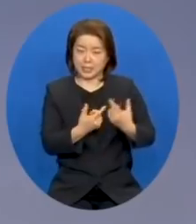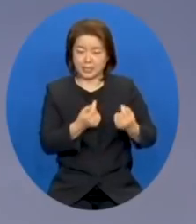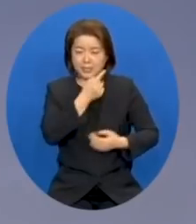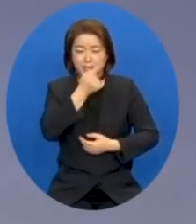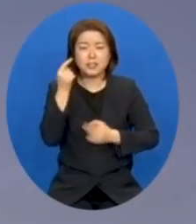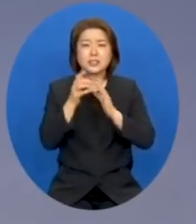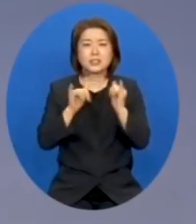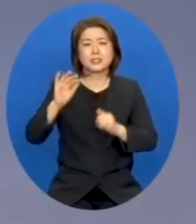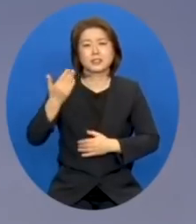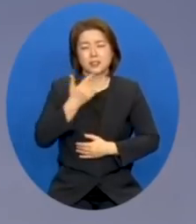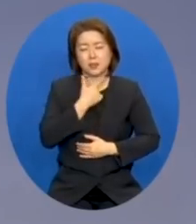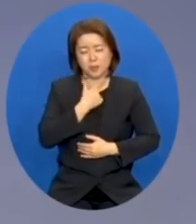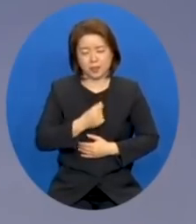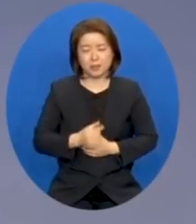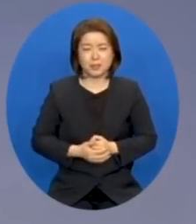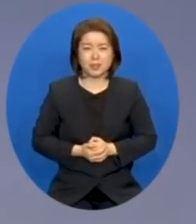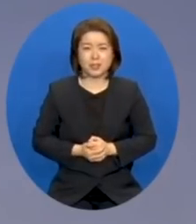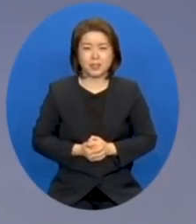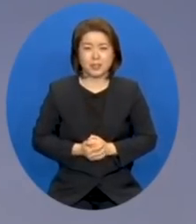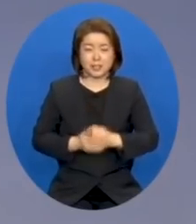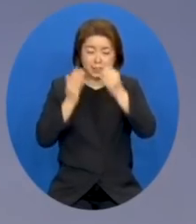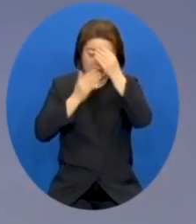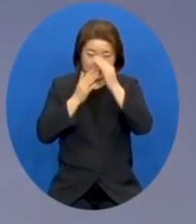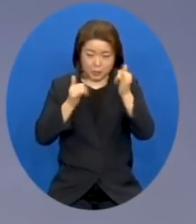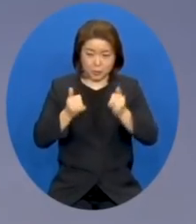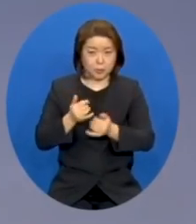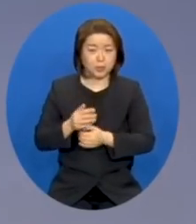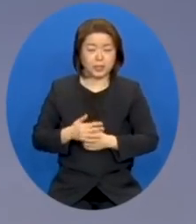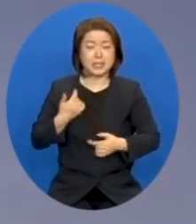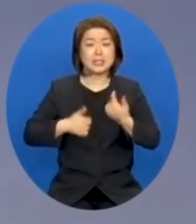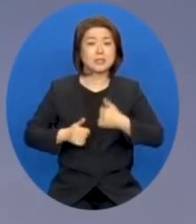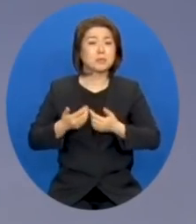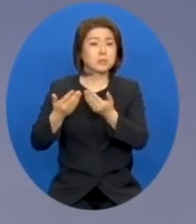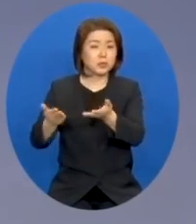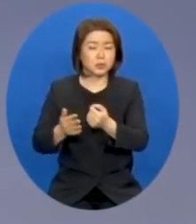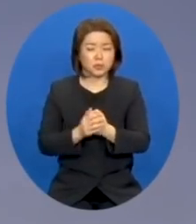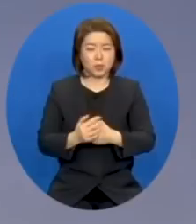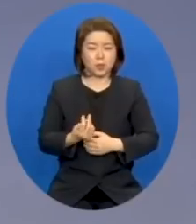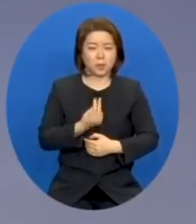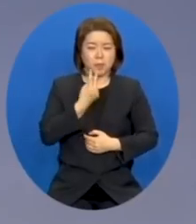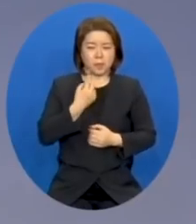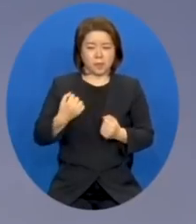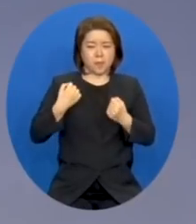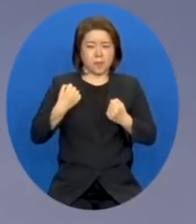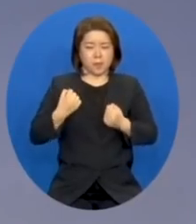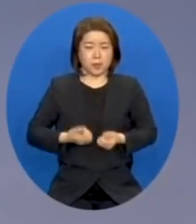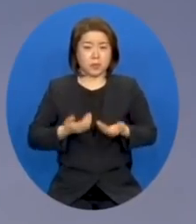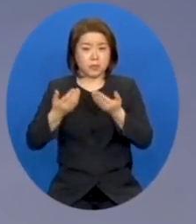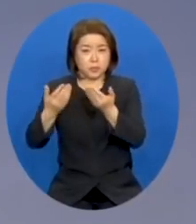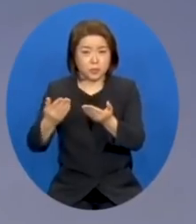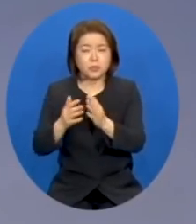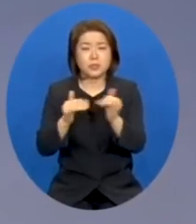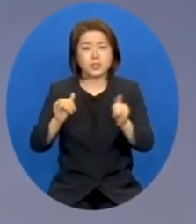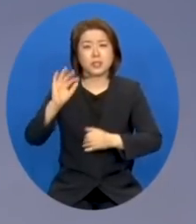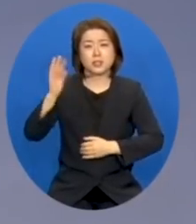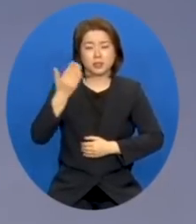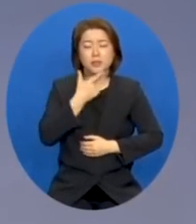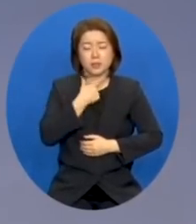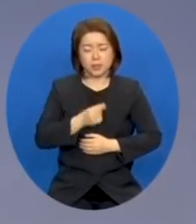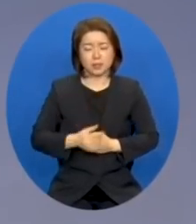되기를 원합니다 성도들에게 기쁨이 되고 생기를 불러 너 일으키는 자가 되기를